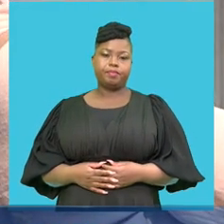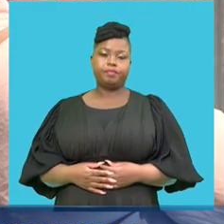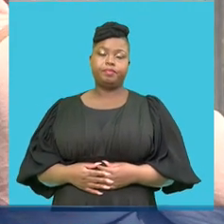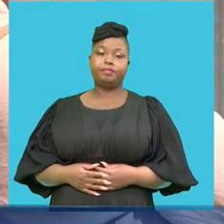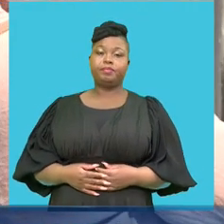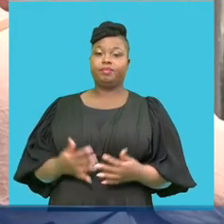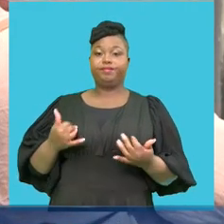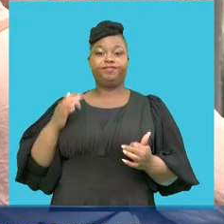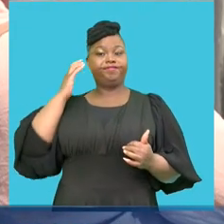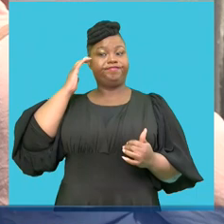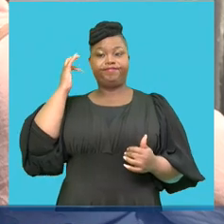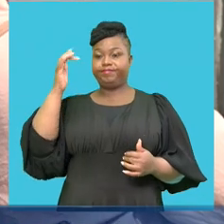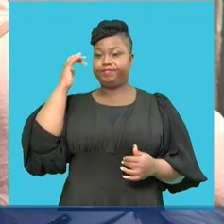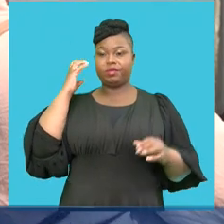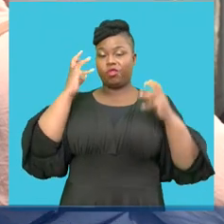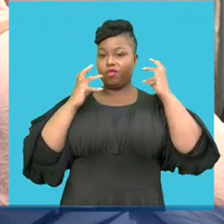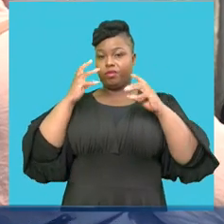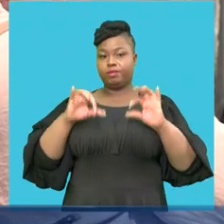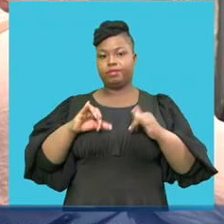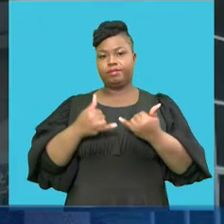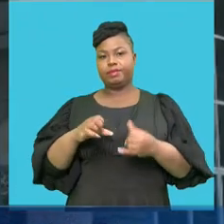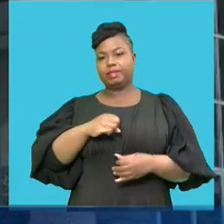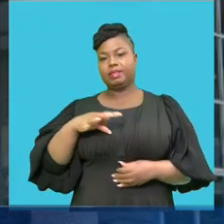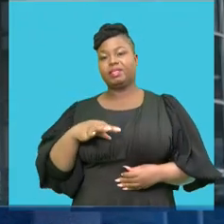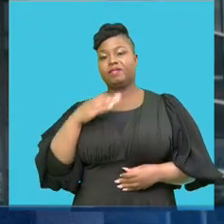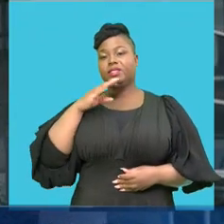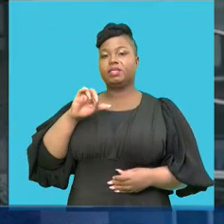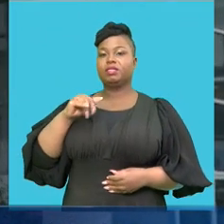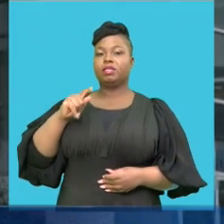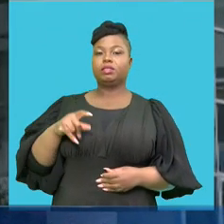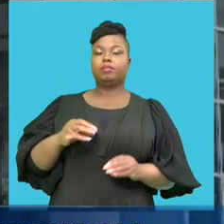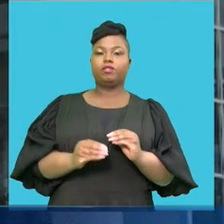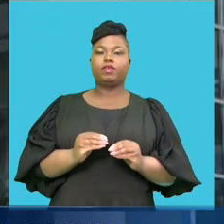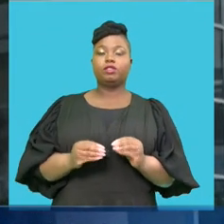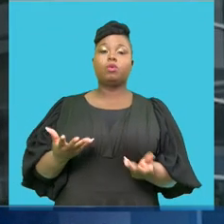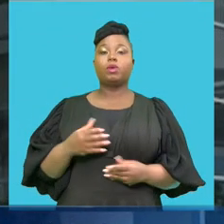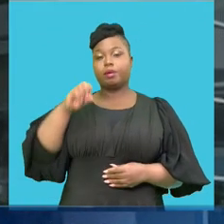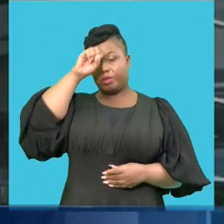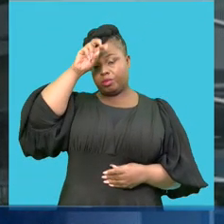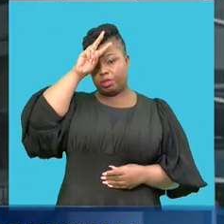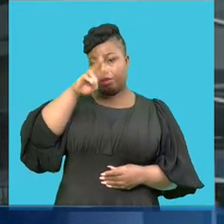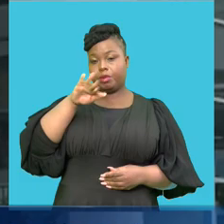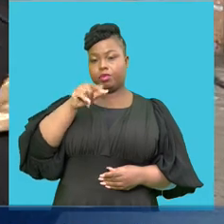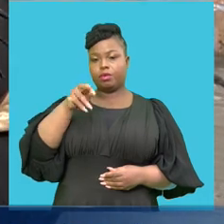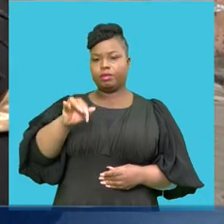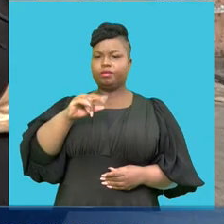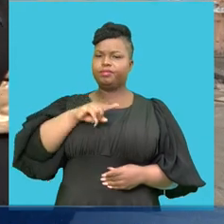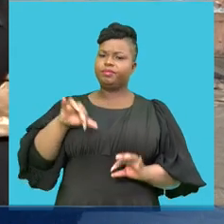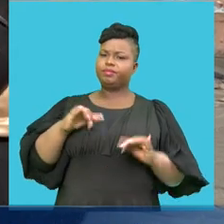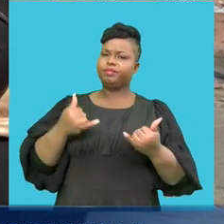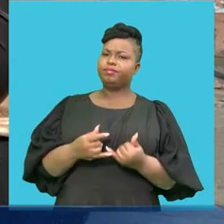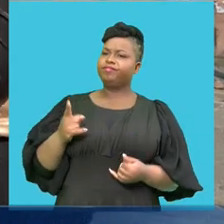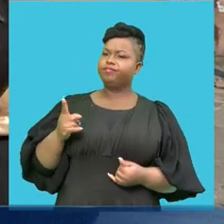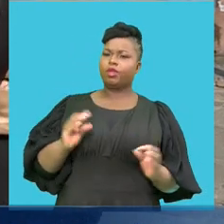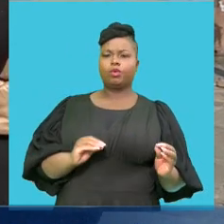Basale beyibuza beyiphendula abasebenzi benkampani Sachet Manufacturers eseBoksburg eBenoni ngemuva kokuba inkampani abebesebenza